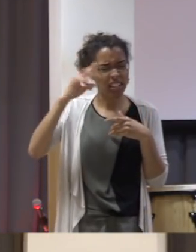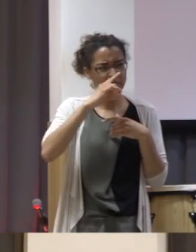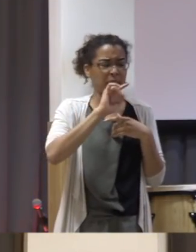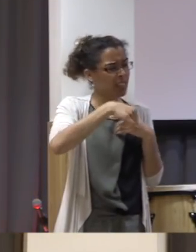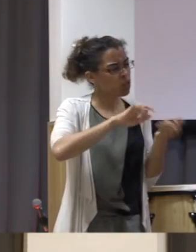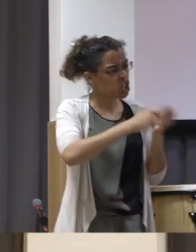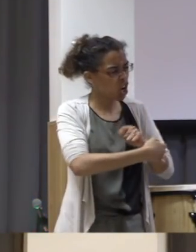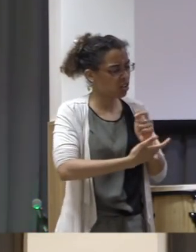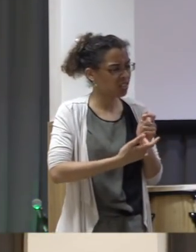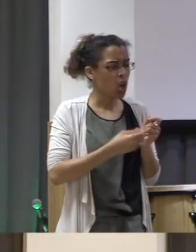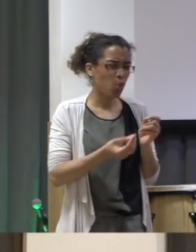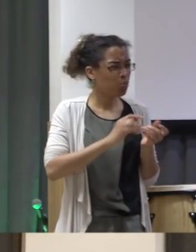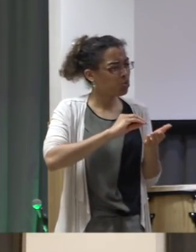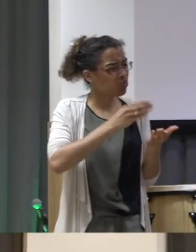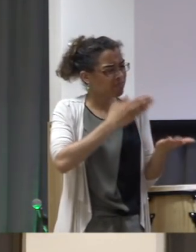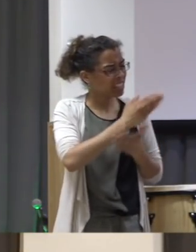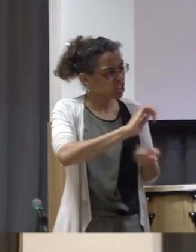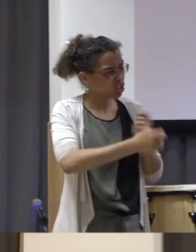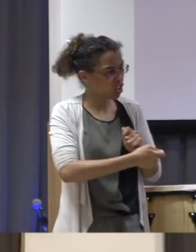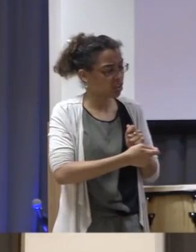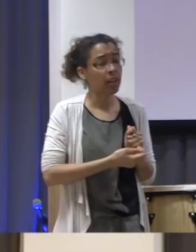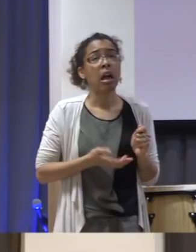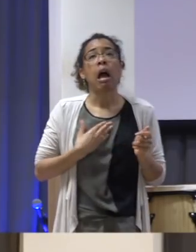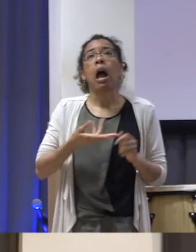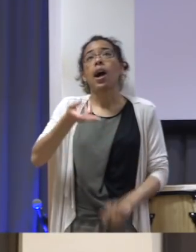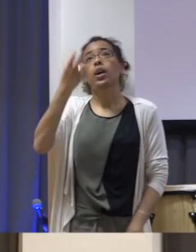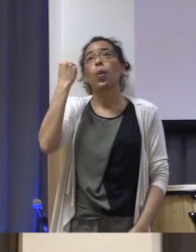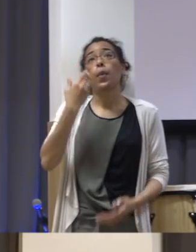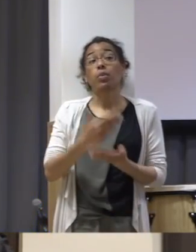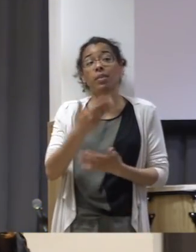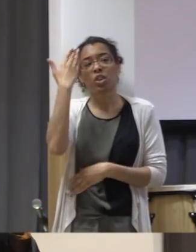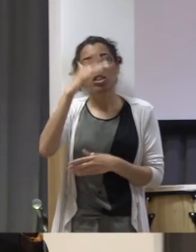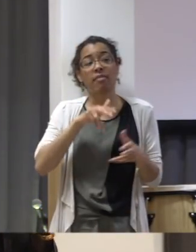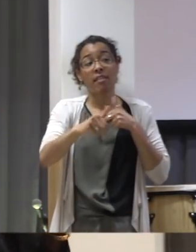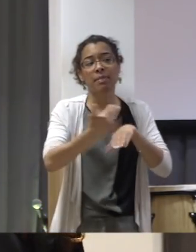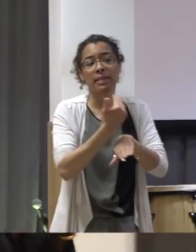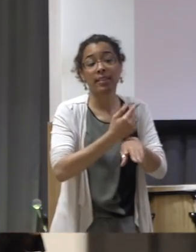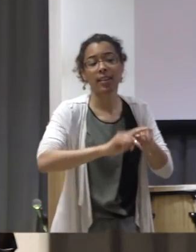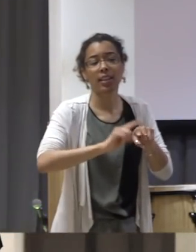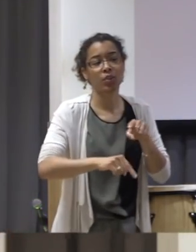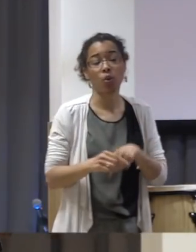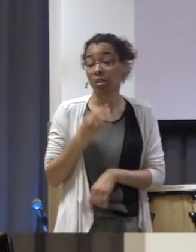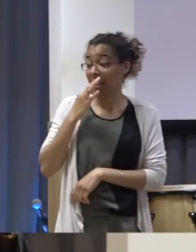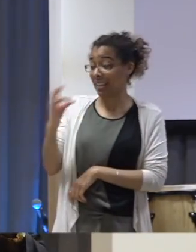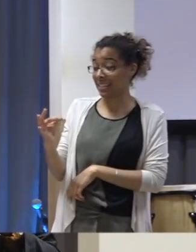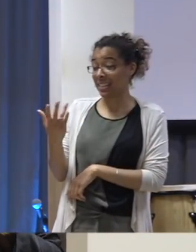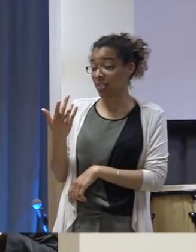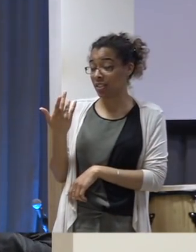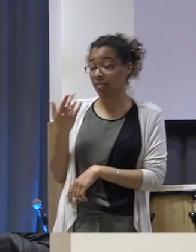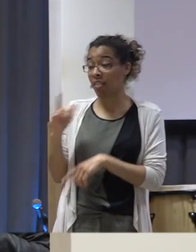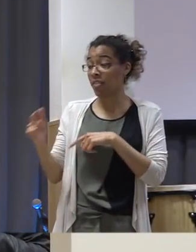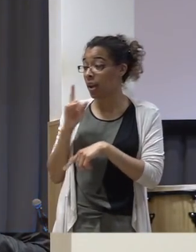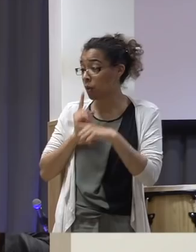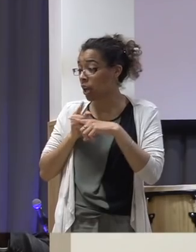ton message ou modifie ton message. Et je comprends parce que je sais qu'il va se passer quelque chose. Dis à ton voisin, quelque chose de très beau